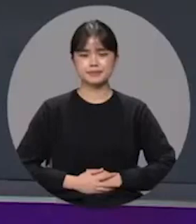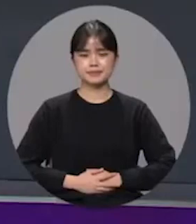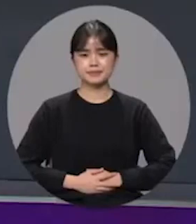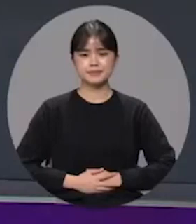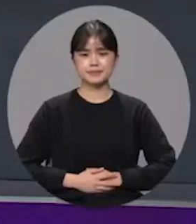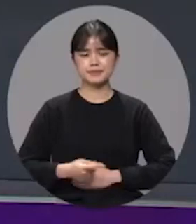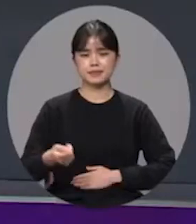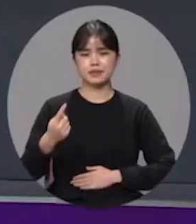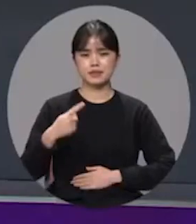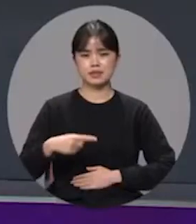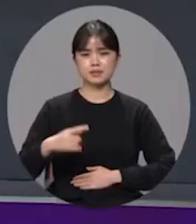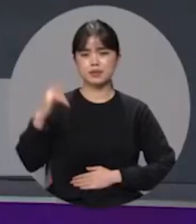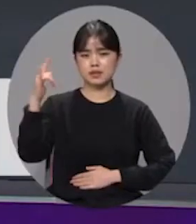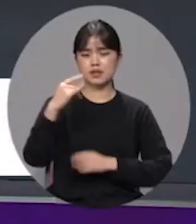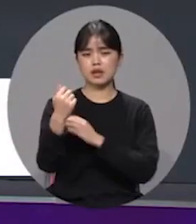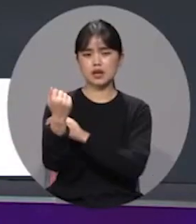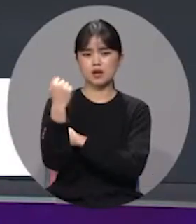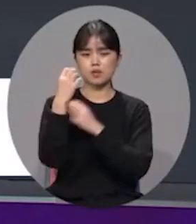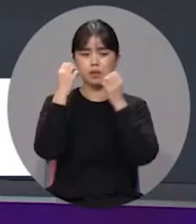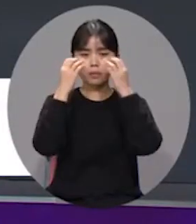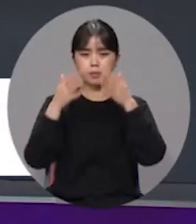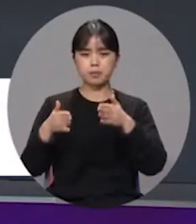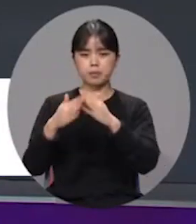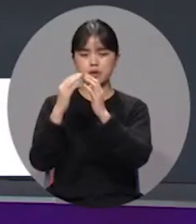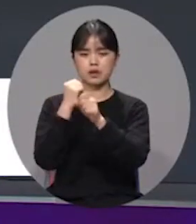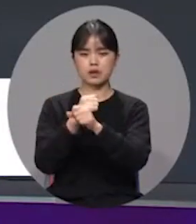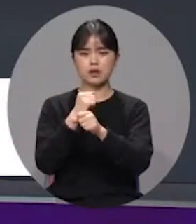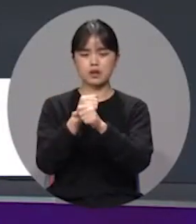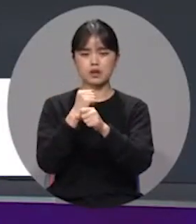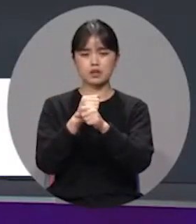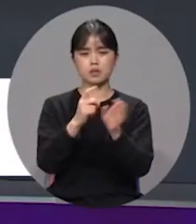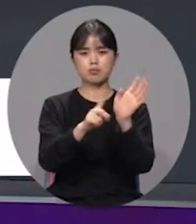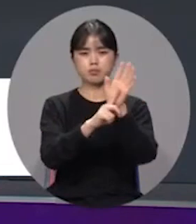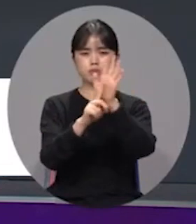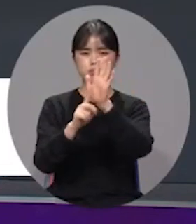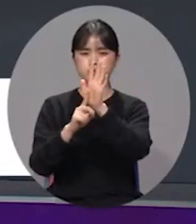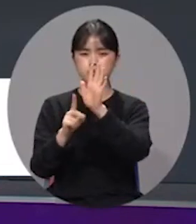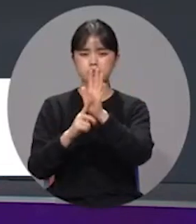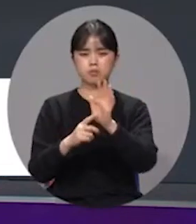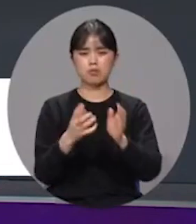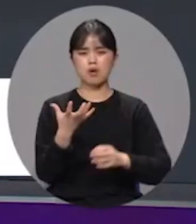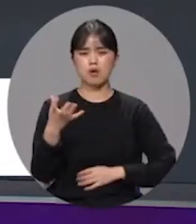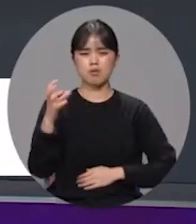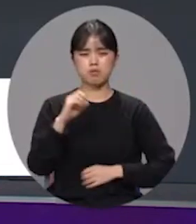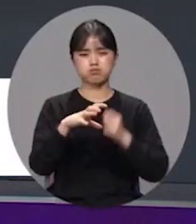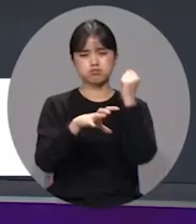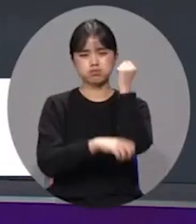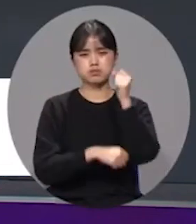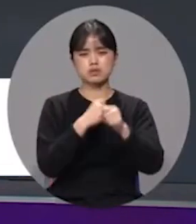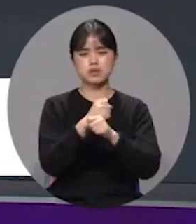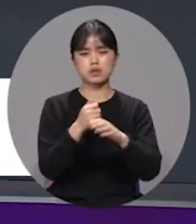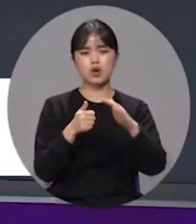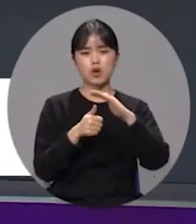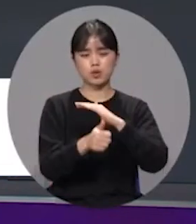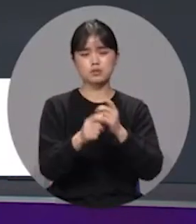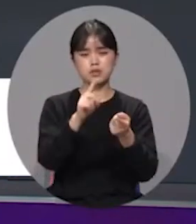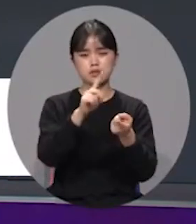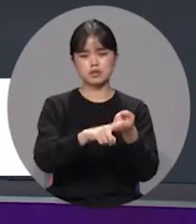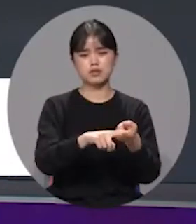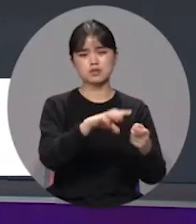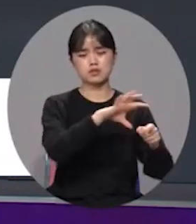다음 소식입니다. 태양광 시설을 짓겠다며 분양자들을 모집해 수백억 원의 투자금을 빼돌린 업체 대표에